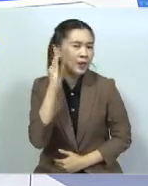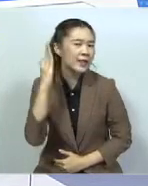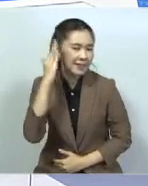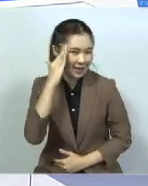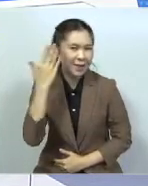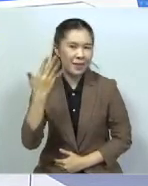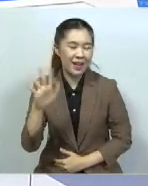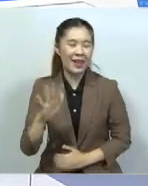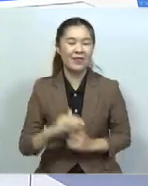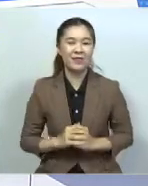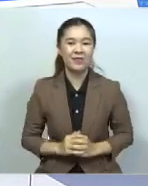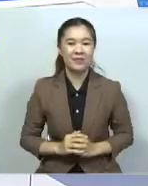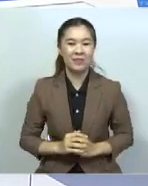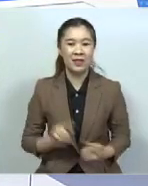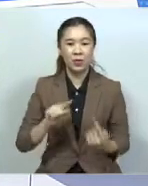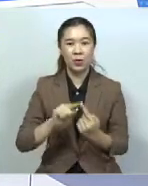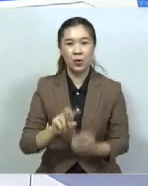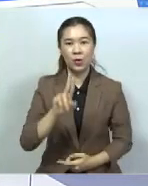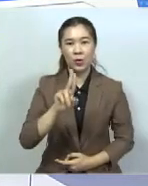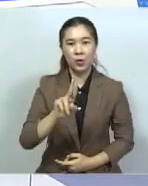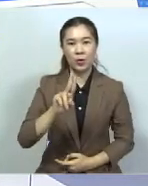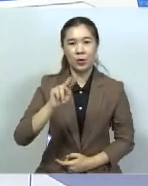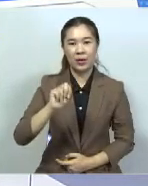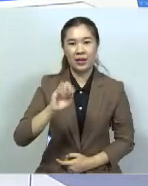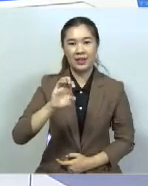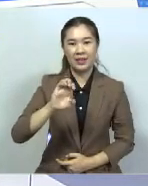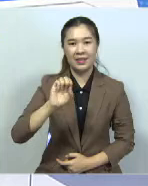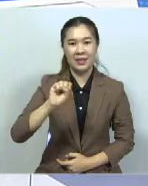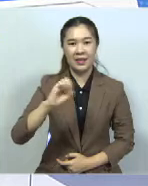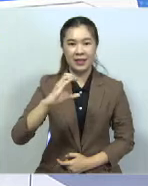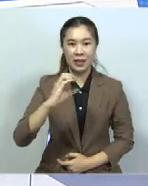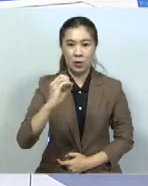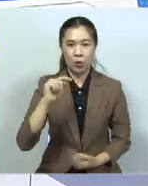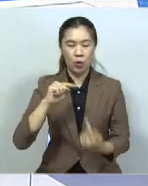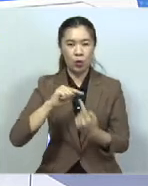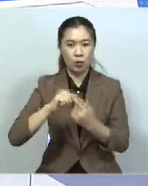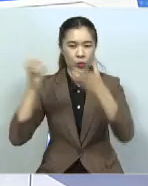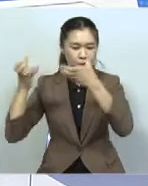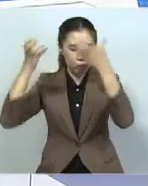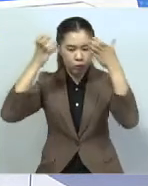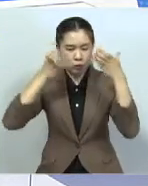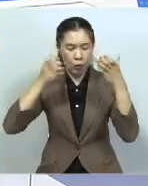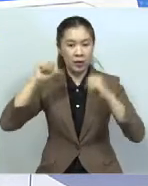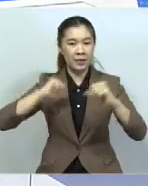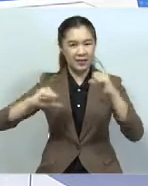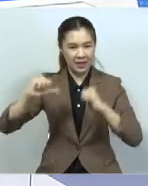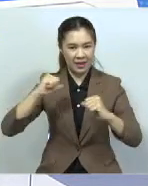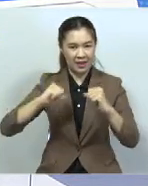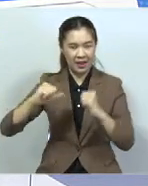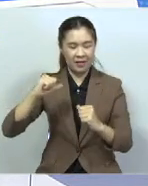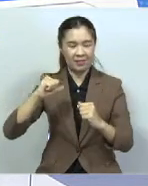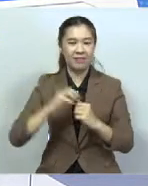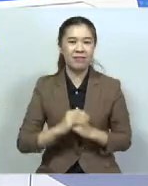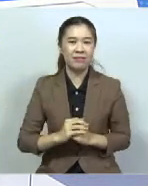งข่าวดีนี้แล้วนะคะหลังจากที่ทางยูเนสโกประกาศให้โขนของไทยขึ้นบัญชีมรดกวัฒนธรรมที่จับต้องไม่